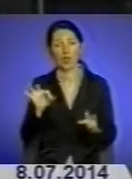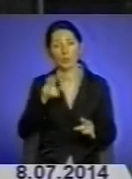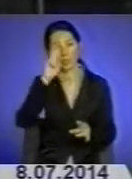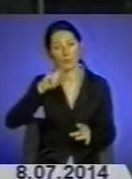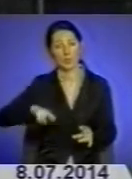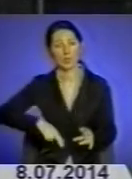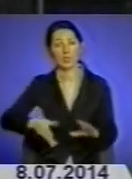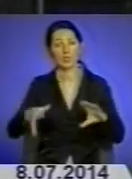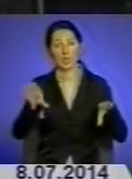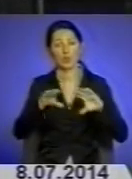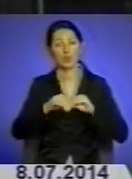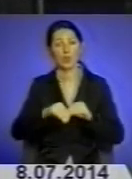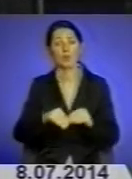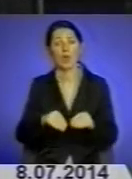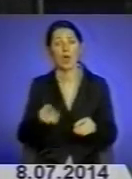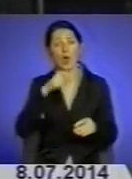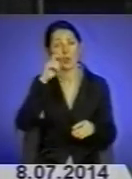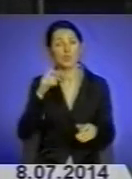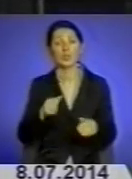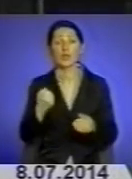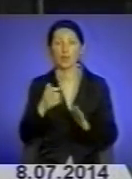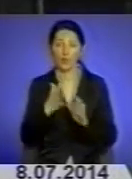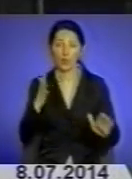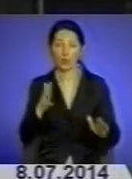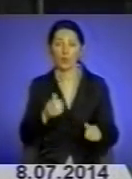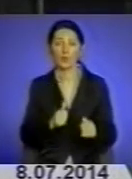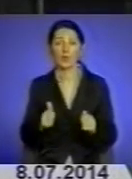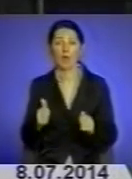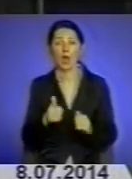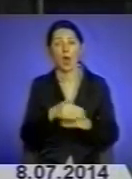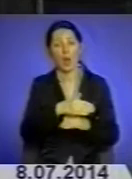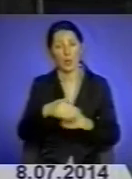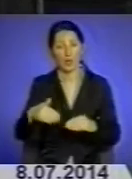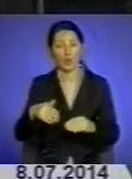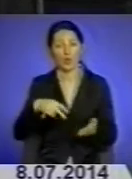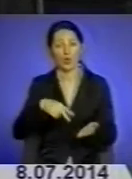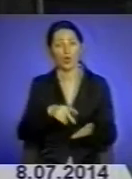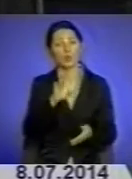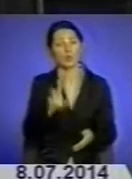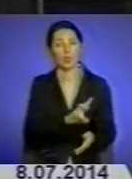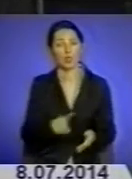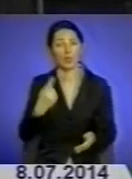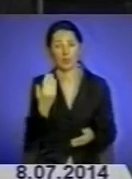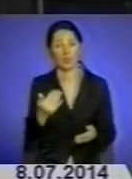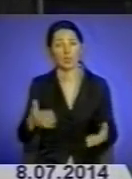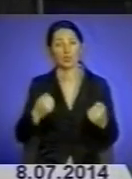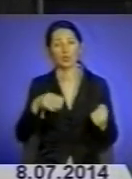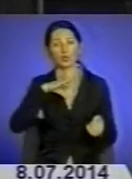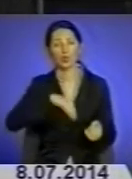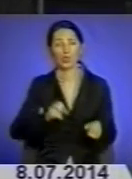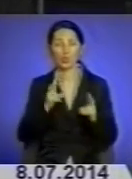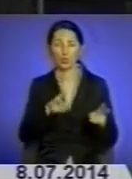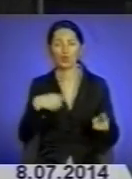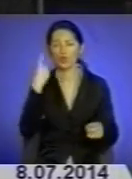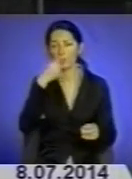Разом з українським військом на передову рвуться і капелани. Вони рятують душі, ризикуючи власним життям. Допомагають